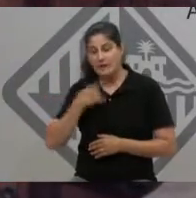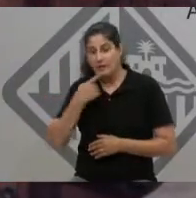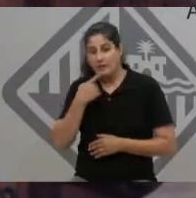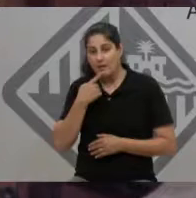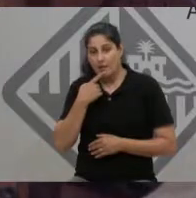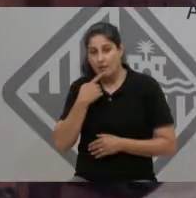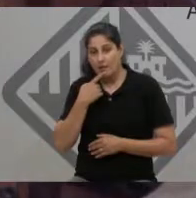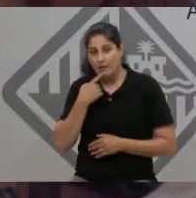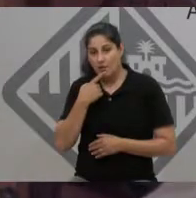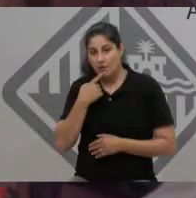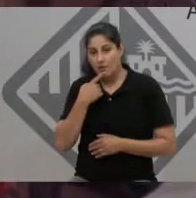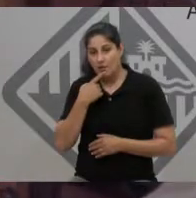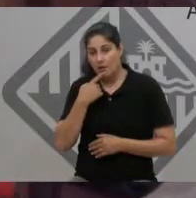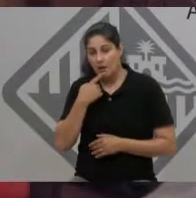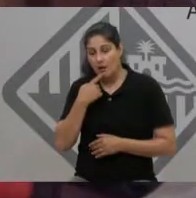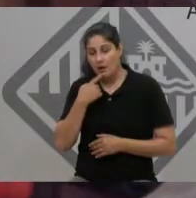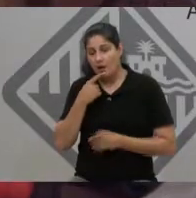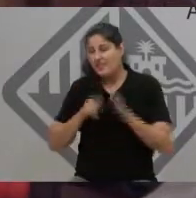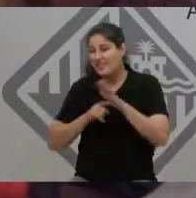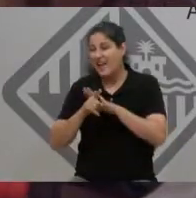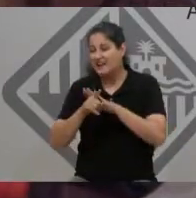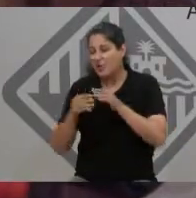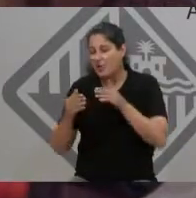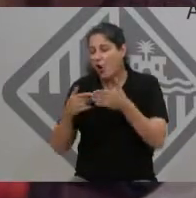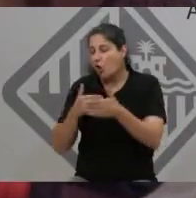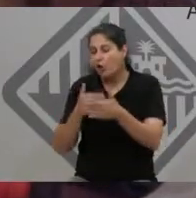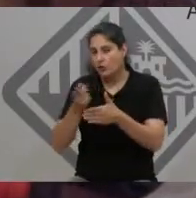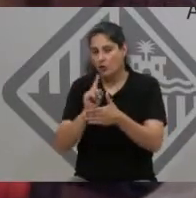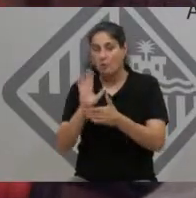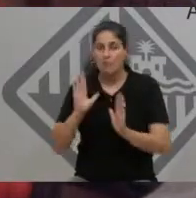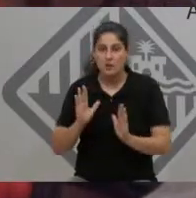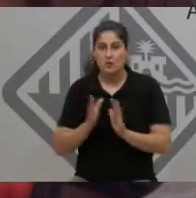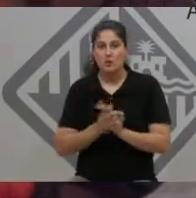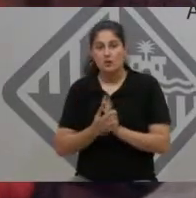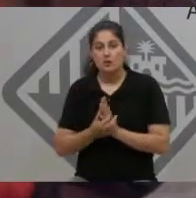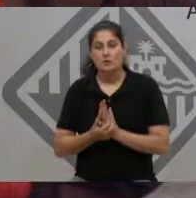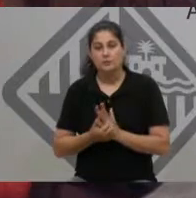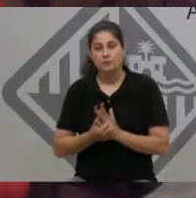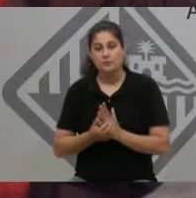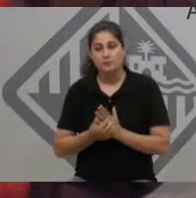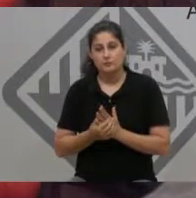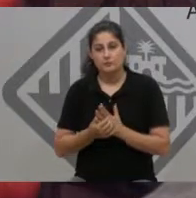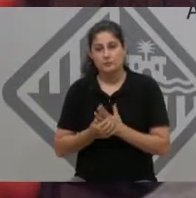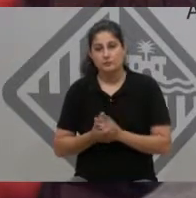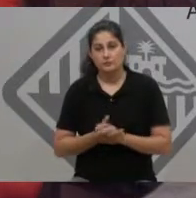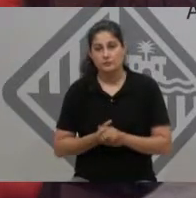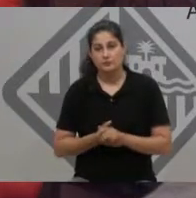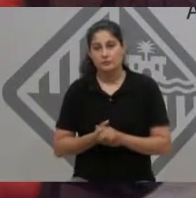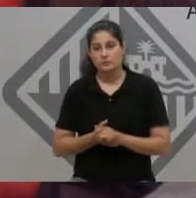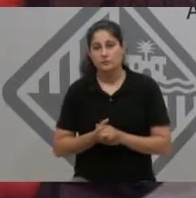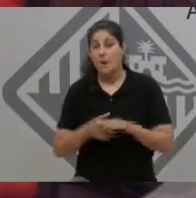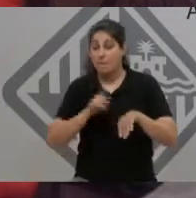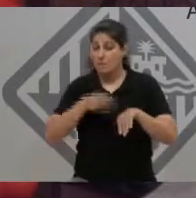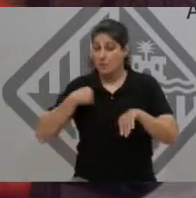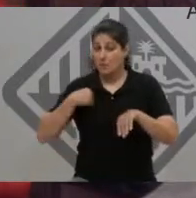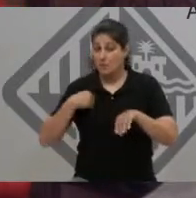desenvolupar-la no és a curt termini, però milloraran a més, mentrestant estem fent això, el